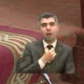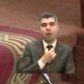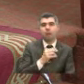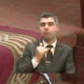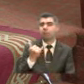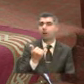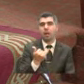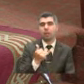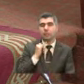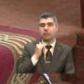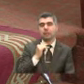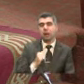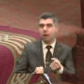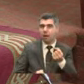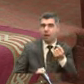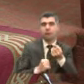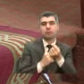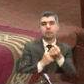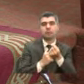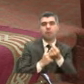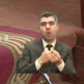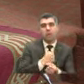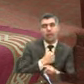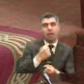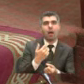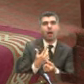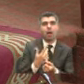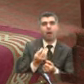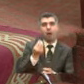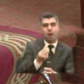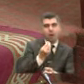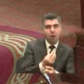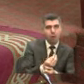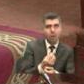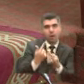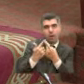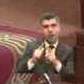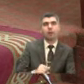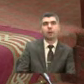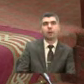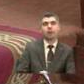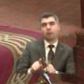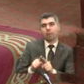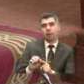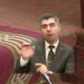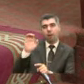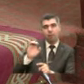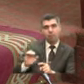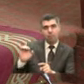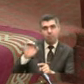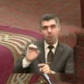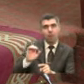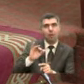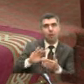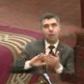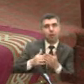اجل الدفاع على حقوق هذه الفئه من القاصرين، سواء اللي غير مرافقين في بلدان الاستقبال او اللي ايضا غير مرافقين